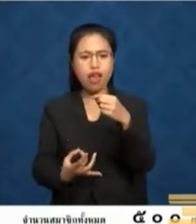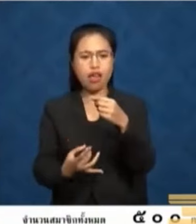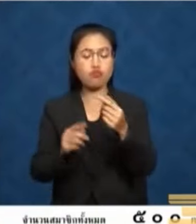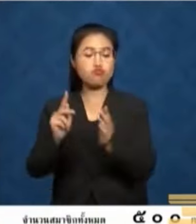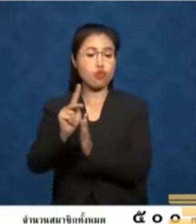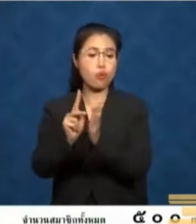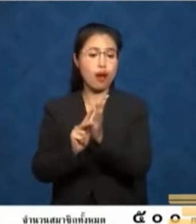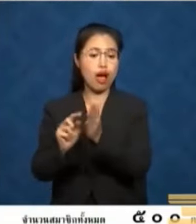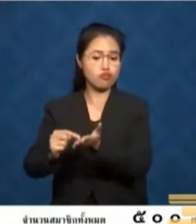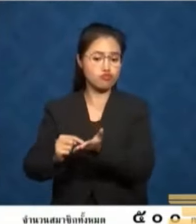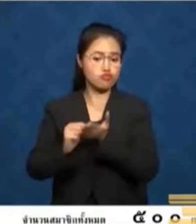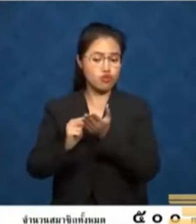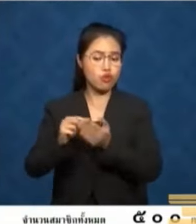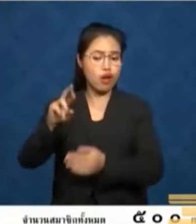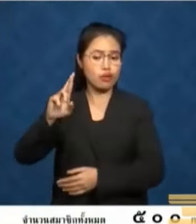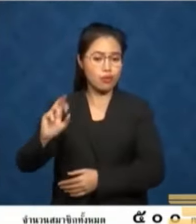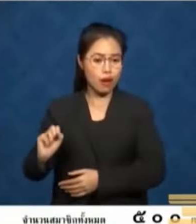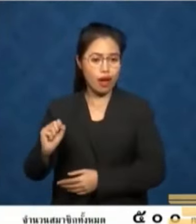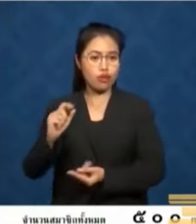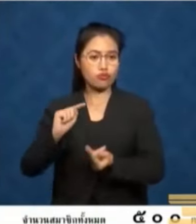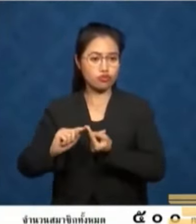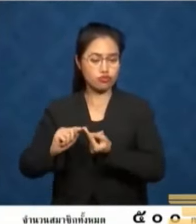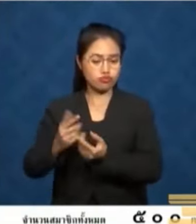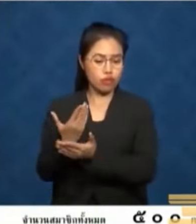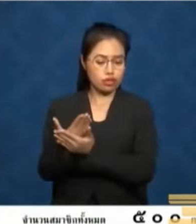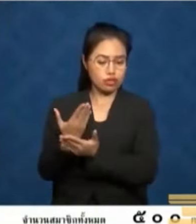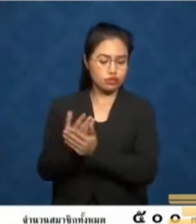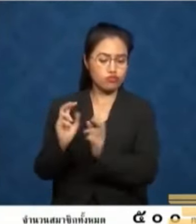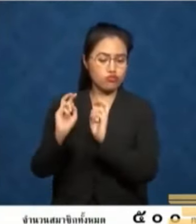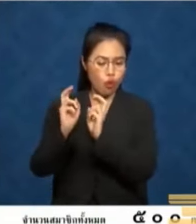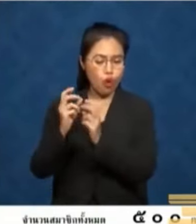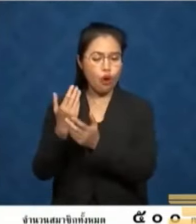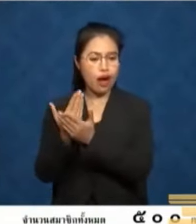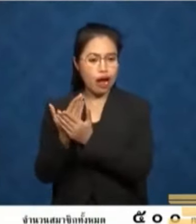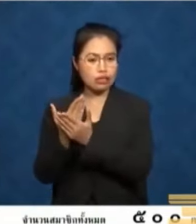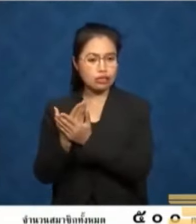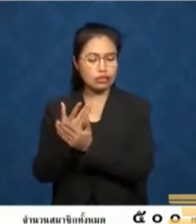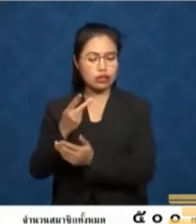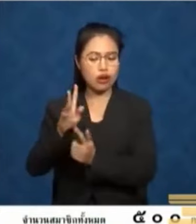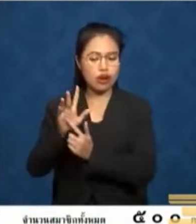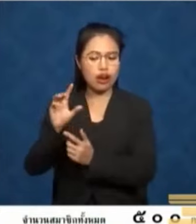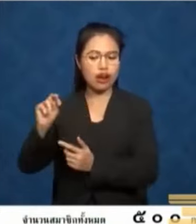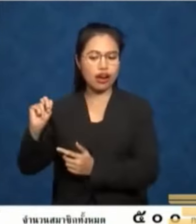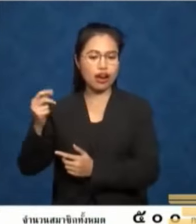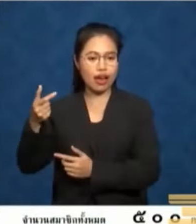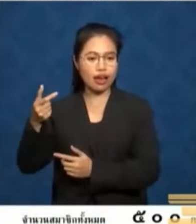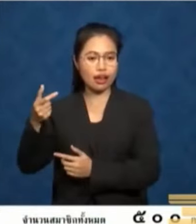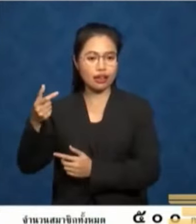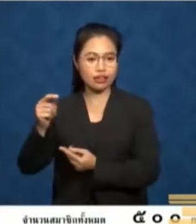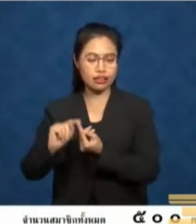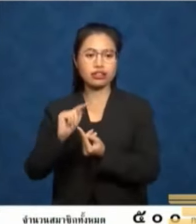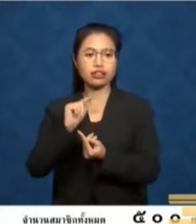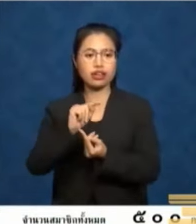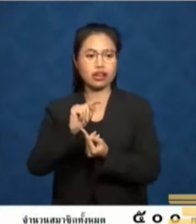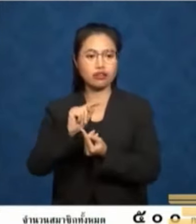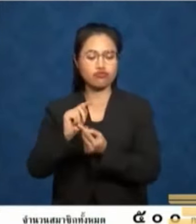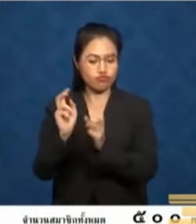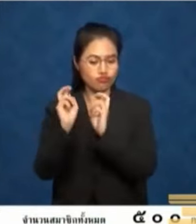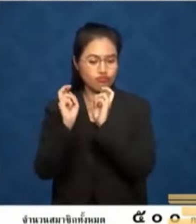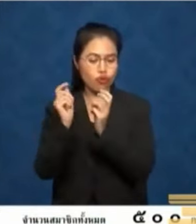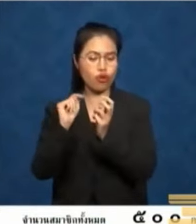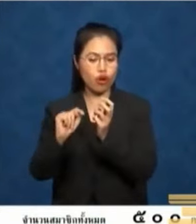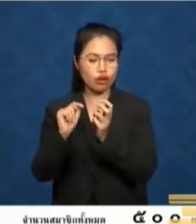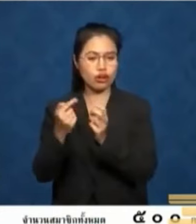สสภาเนี่ยโดยเฉพาะเรื่องการเงินการคลังเนี่ยซึ่งรัฐบาลบางครั้งเนี่ยส่งมา